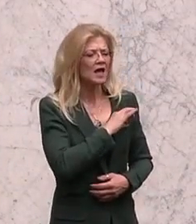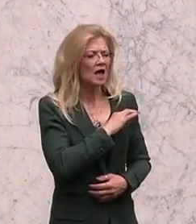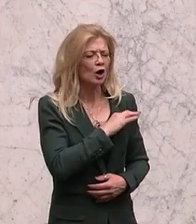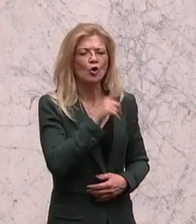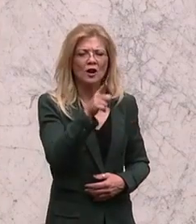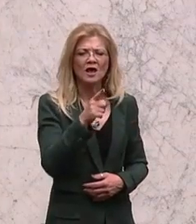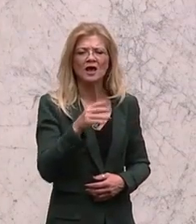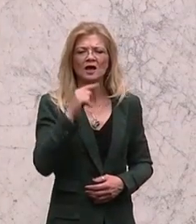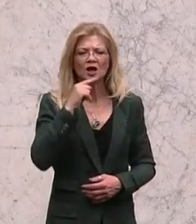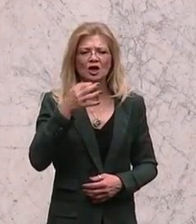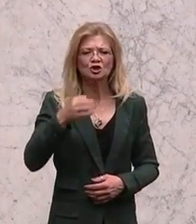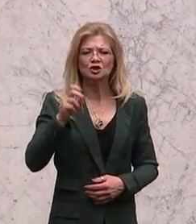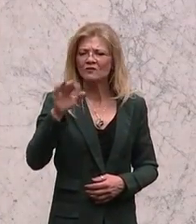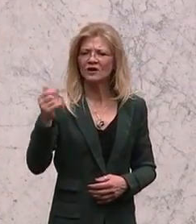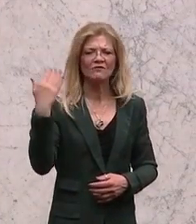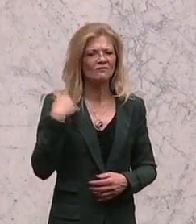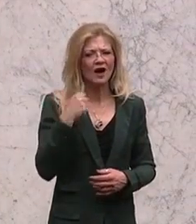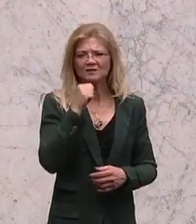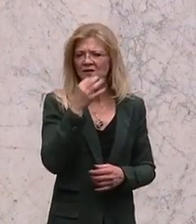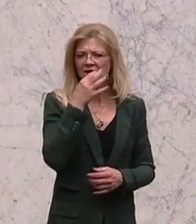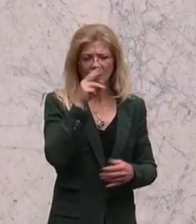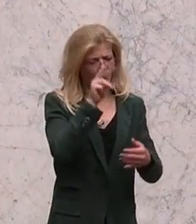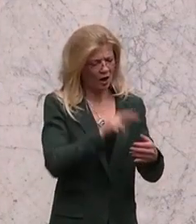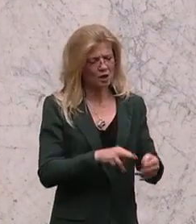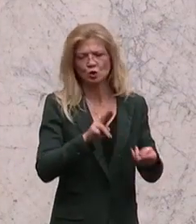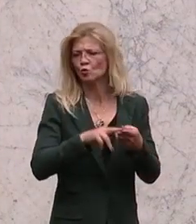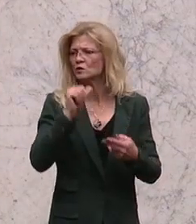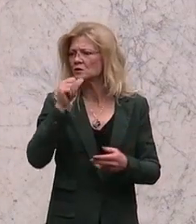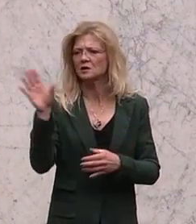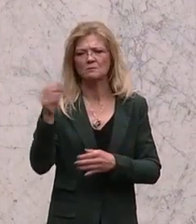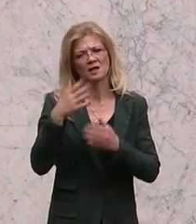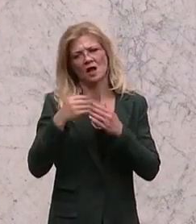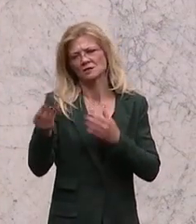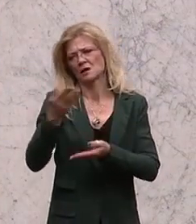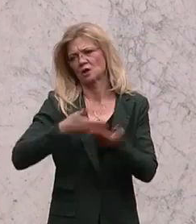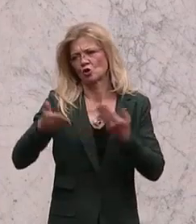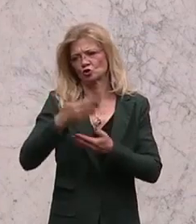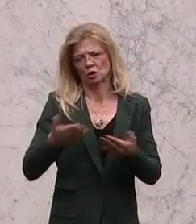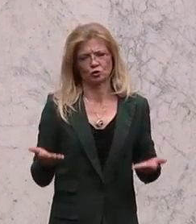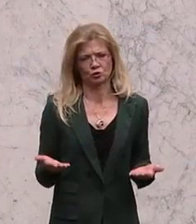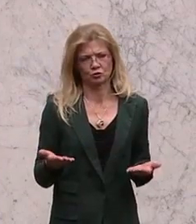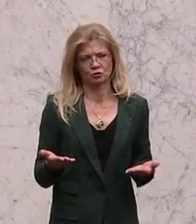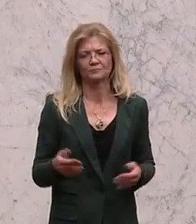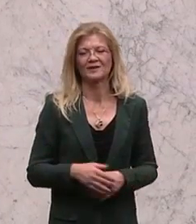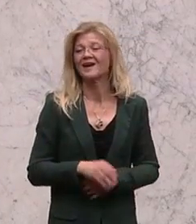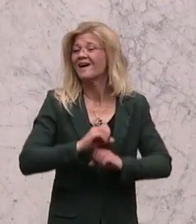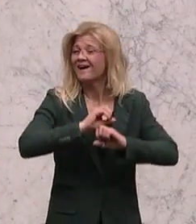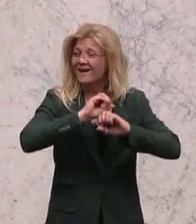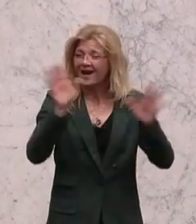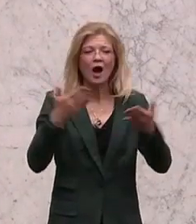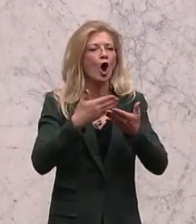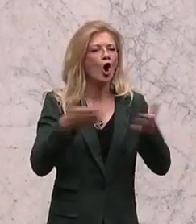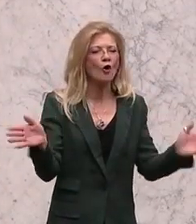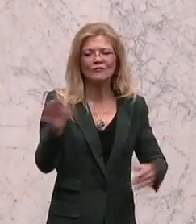Stephan offensichtlich nicht mit den Experten geredet hat. Es ist ganz klar, im öffentlichen Raum ist alles nun dabei, sogar